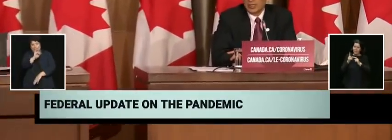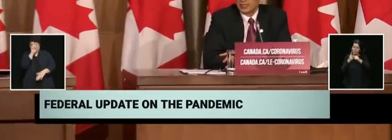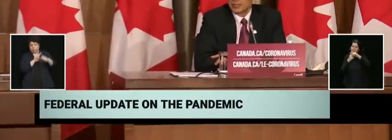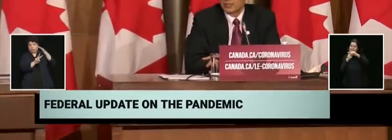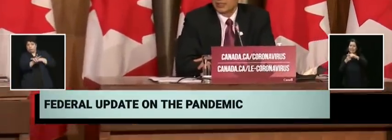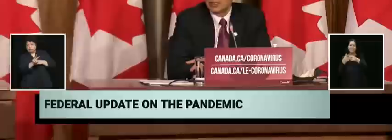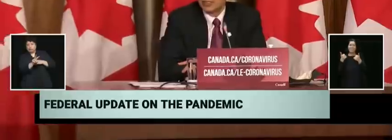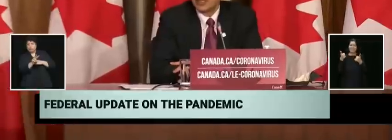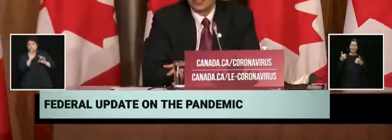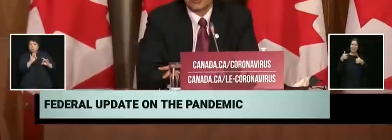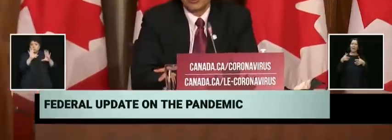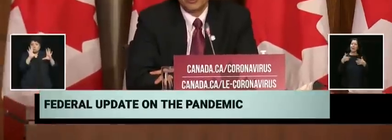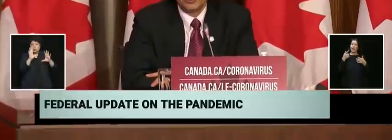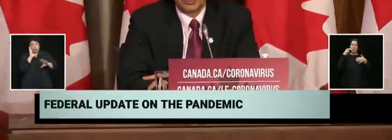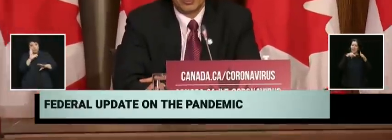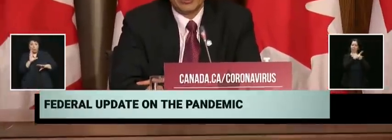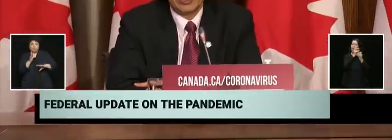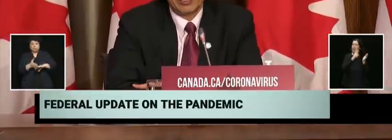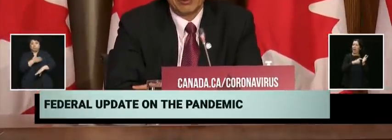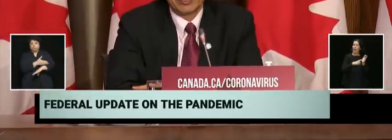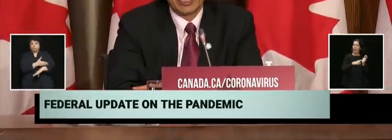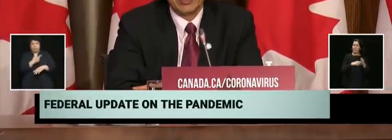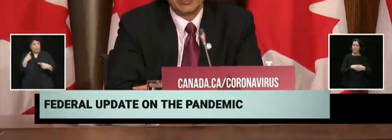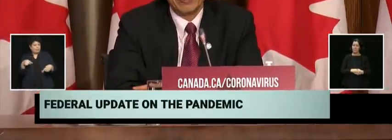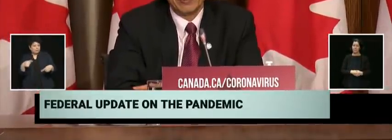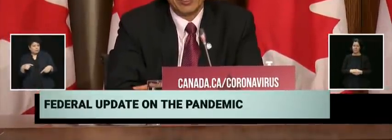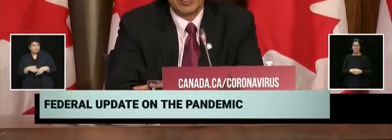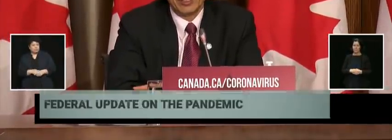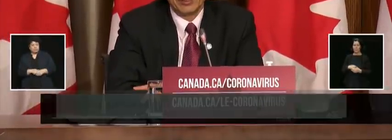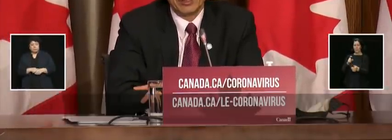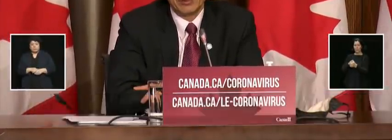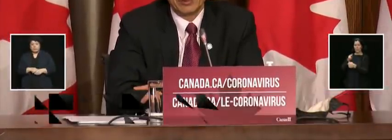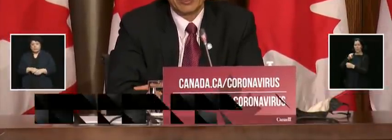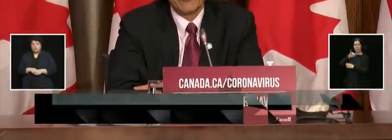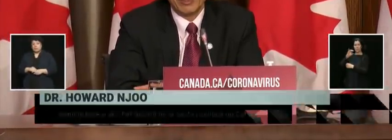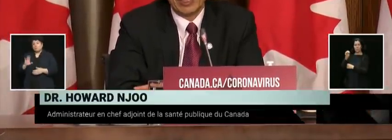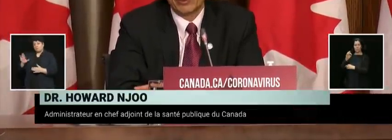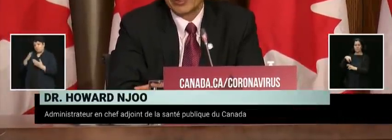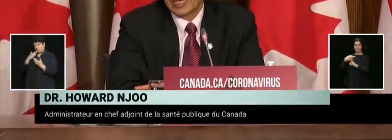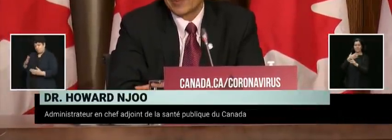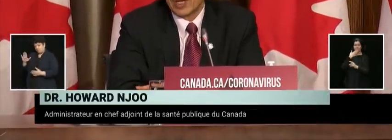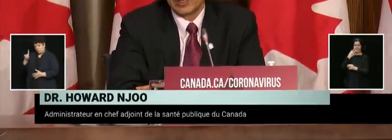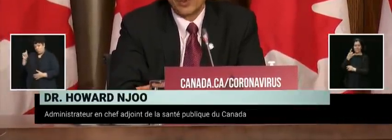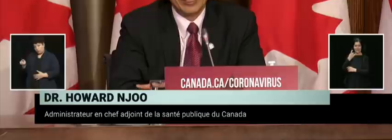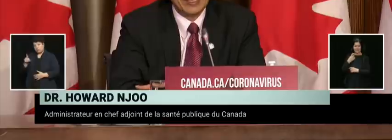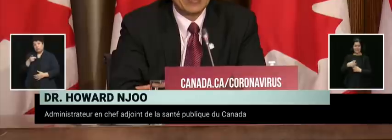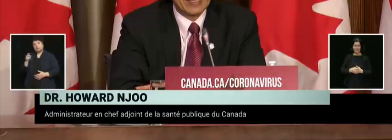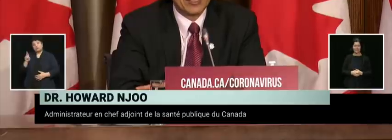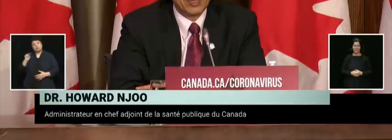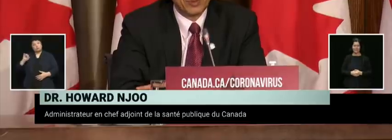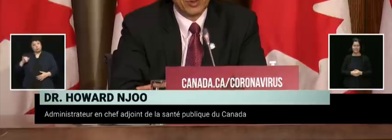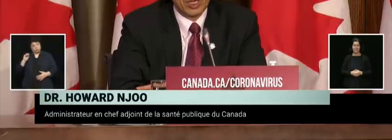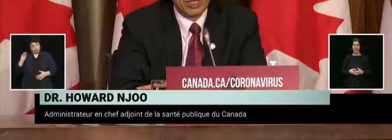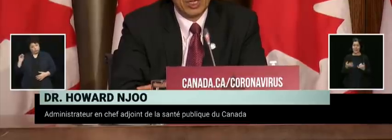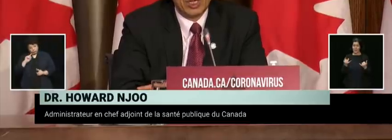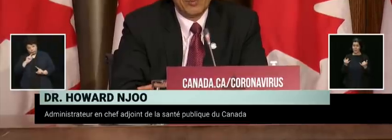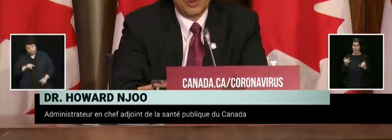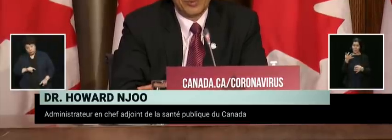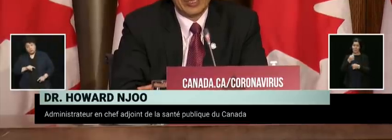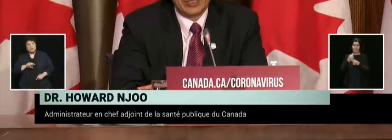Merci pour la question. C'est Dr. Njoo. On est en train de travailler avec nos experts de modélisation